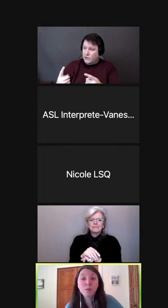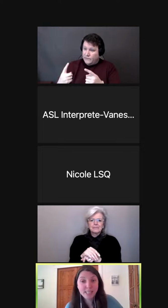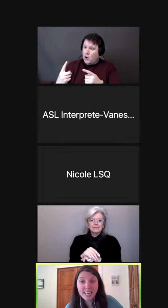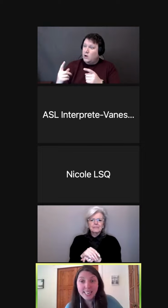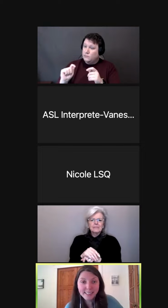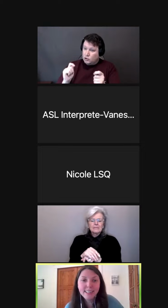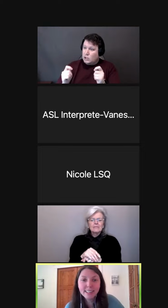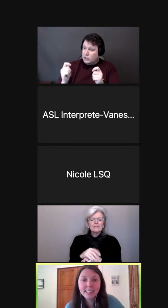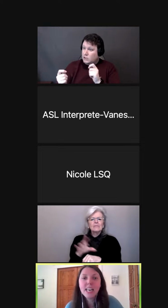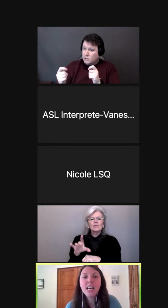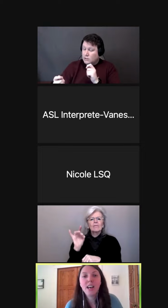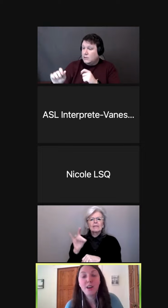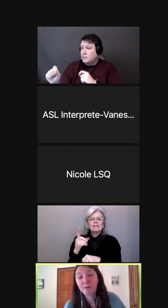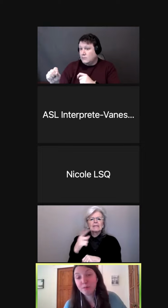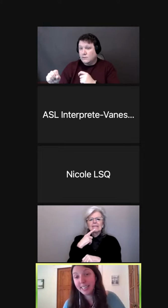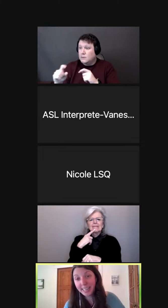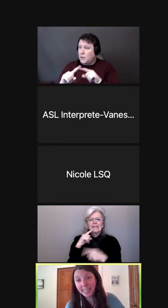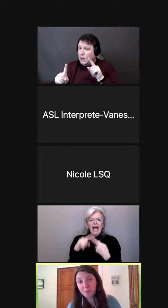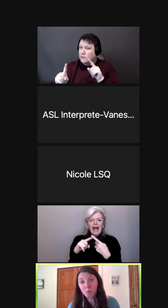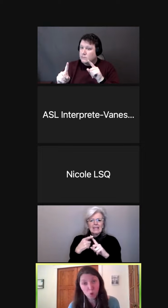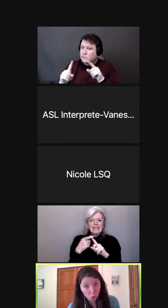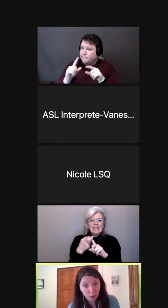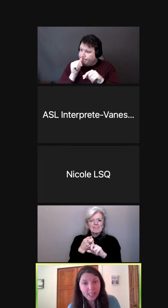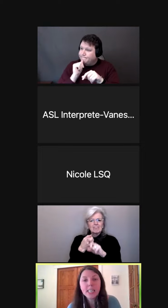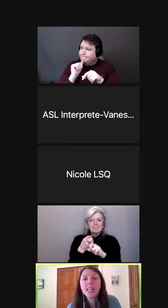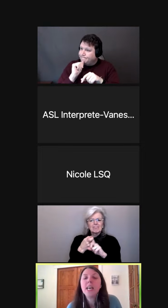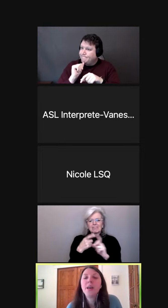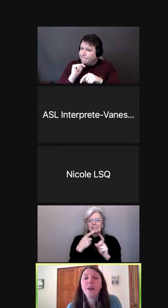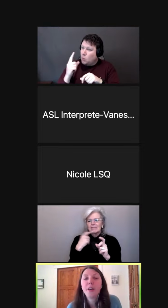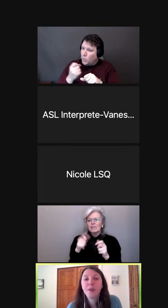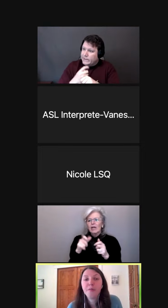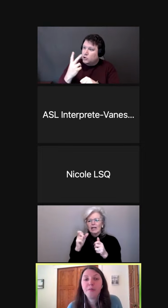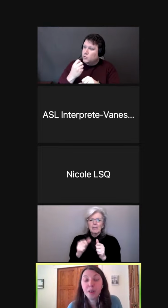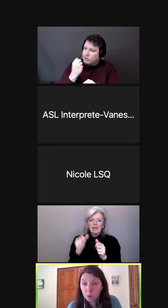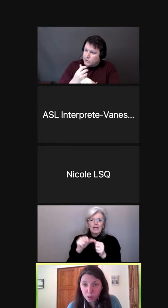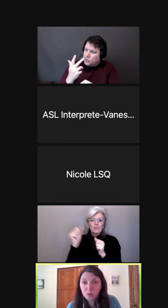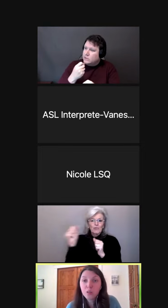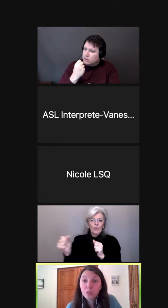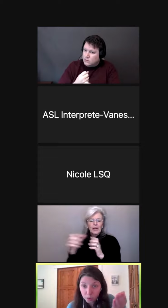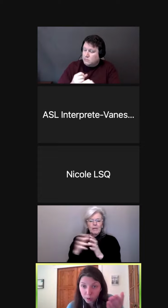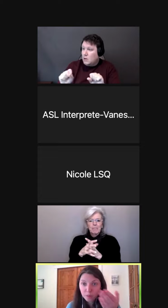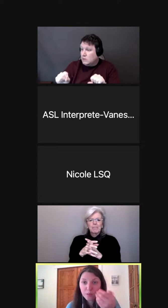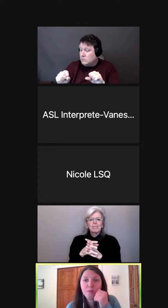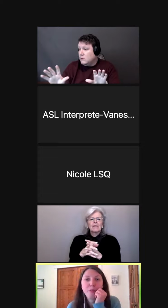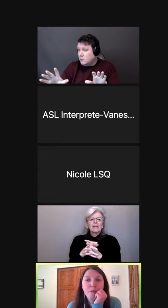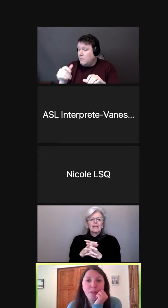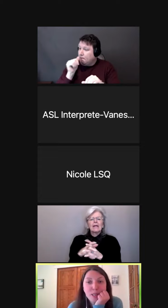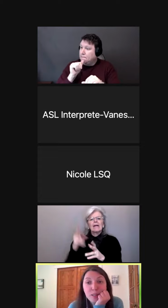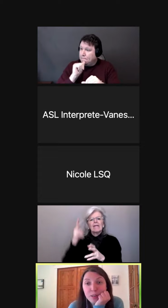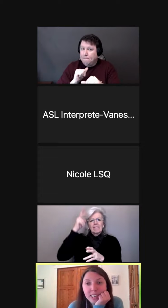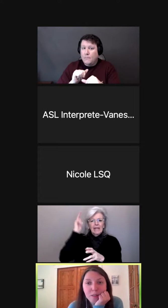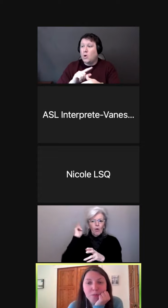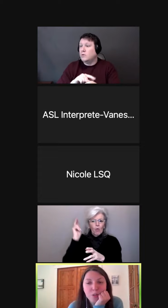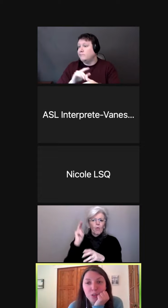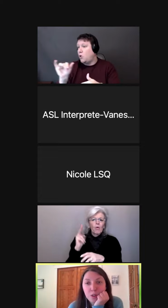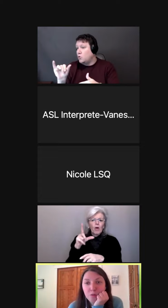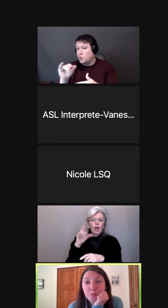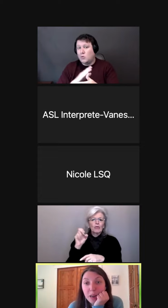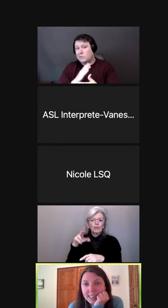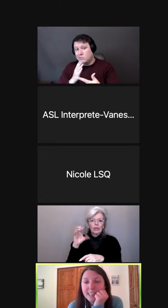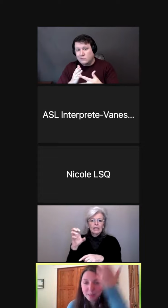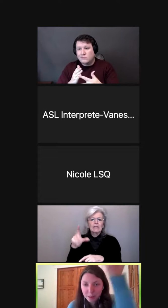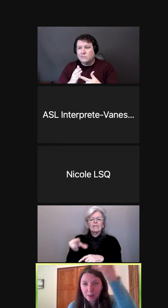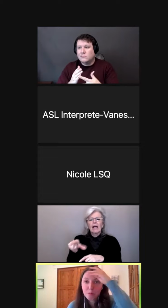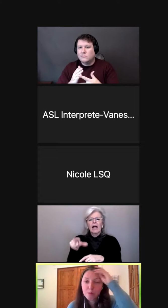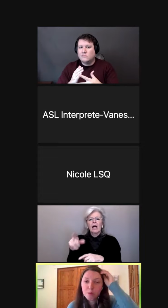Trouvez vos alliés, vous irez plus loin. Béroule-Duc, donc, une professeure de l'UQAM dont je